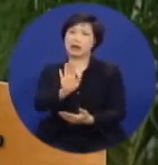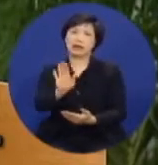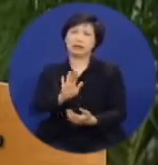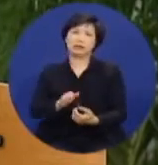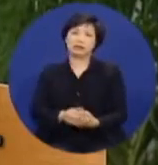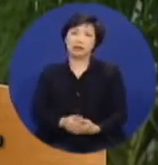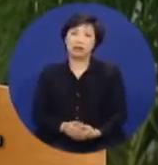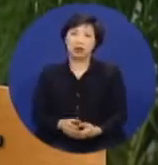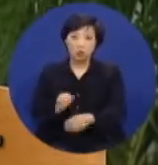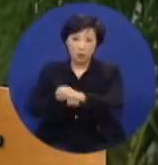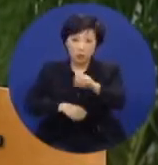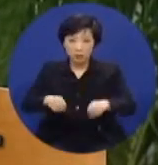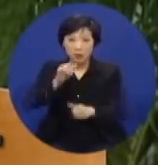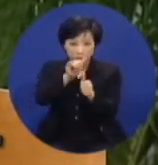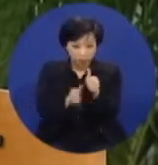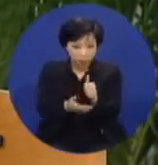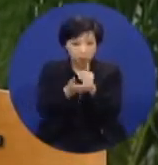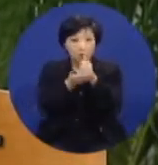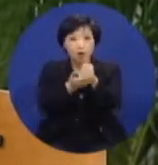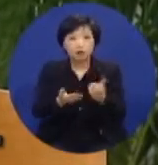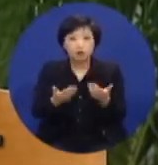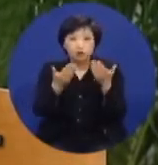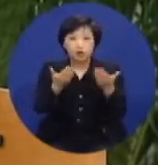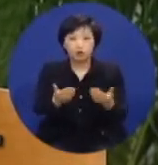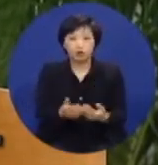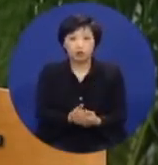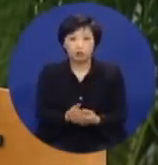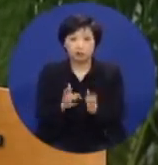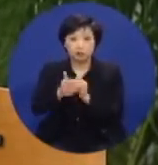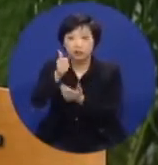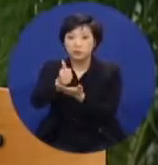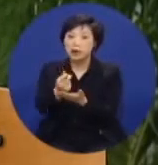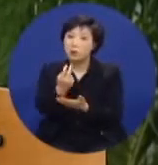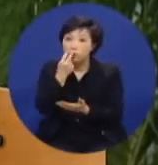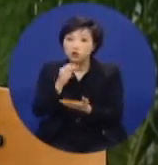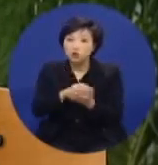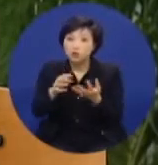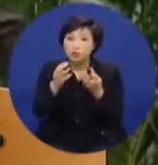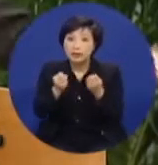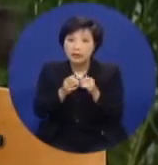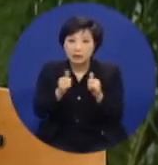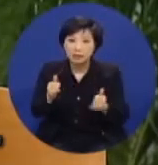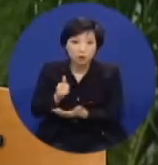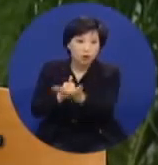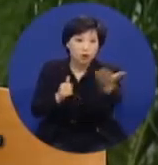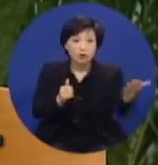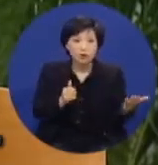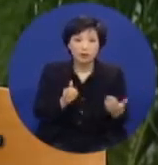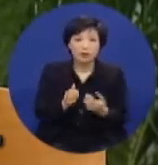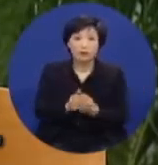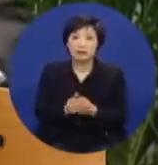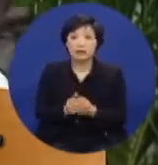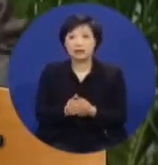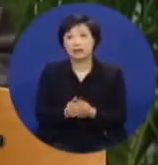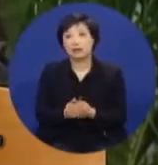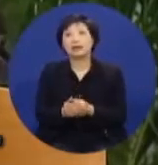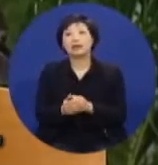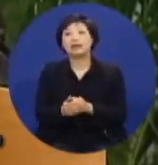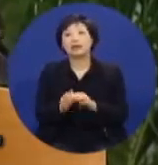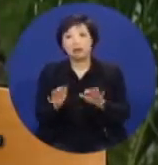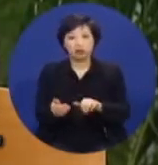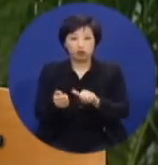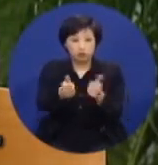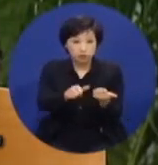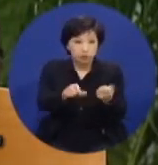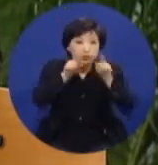돌이 오송 기대하고 자기가 션 내 목숨을 그 사람들이 중